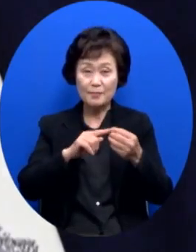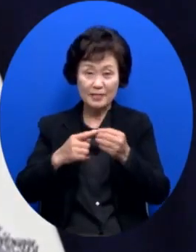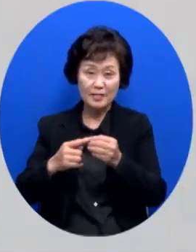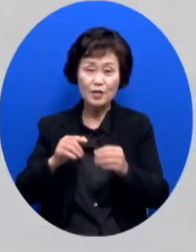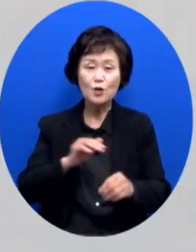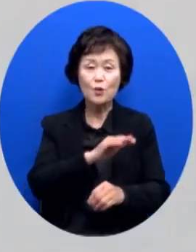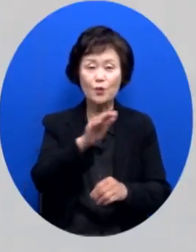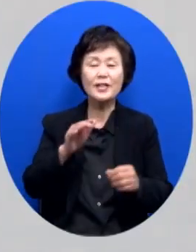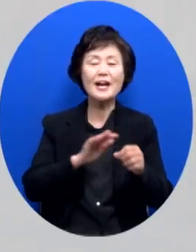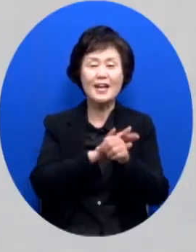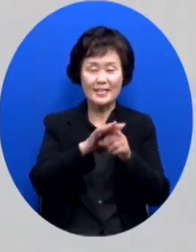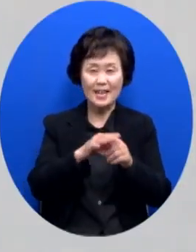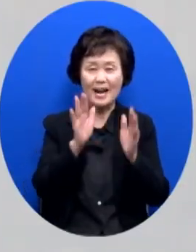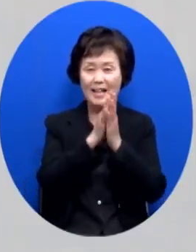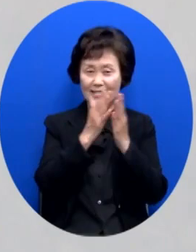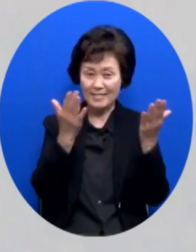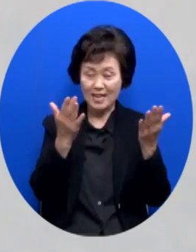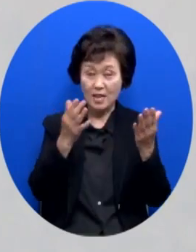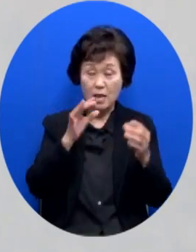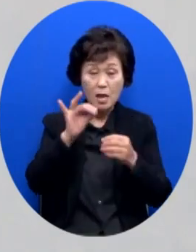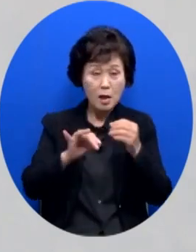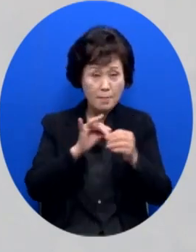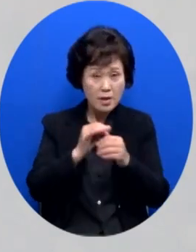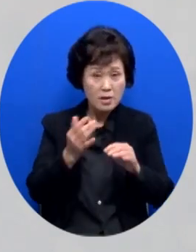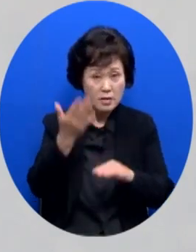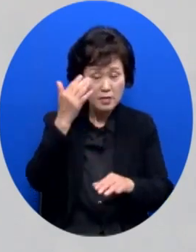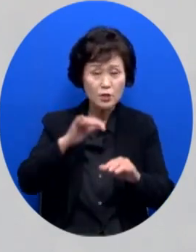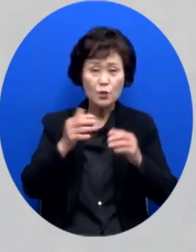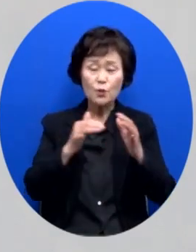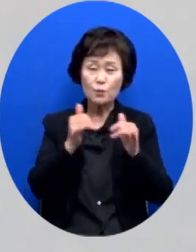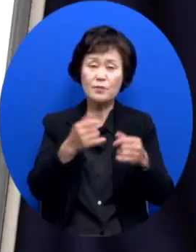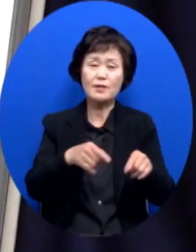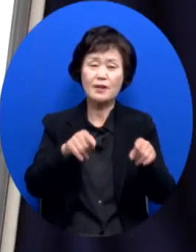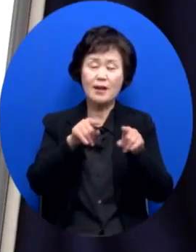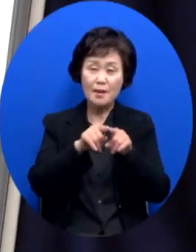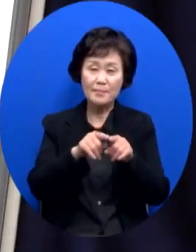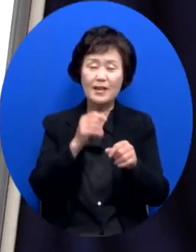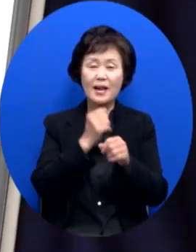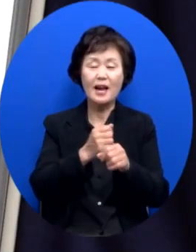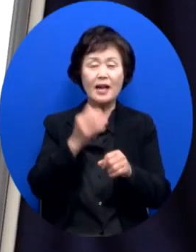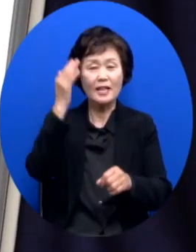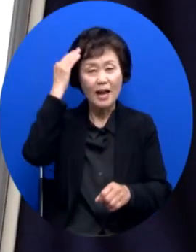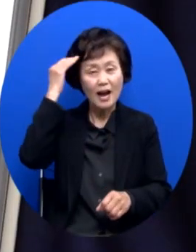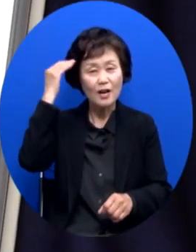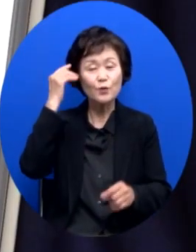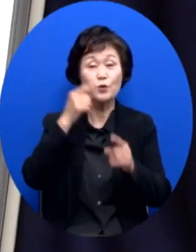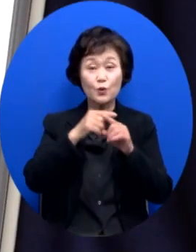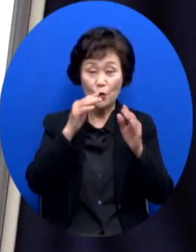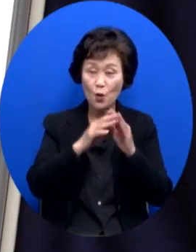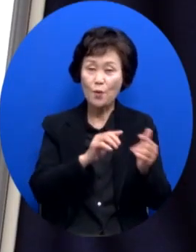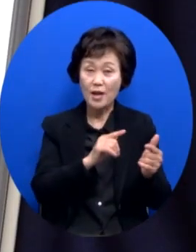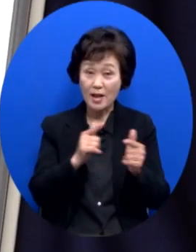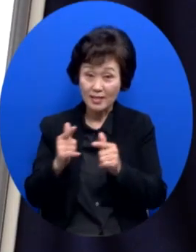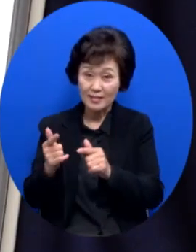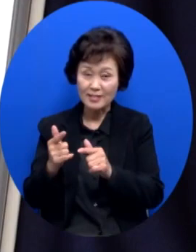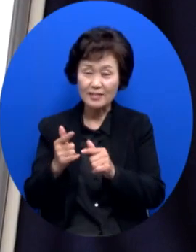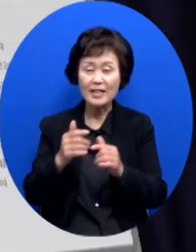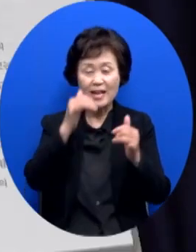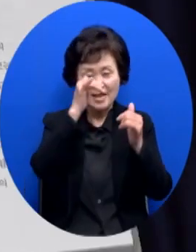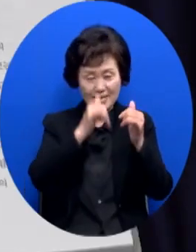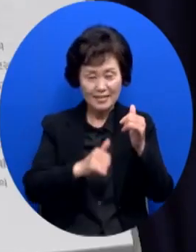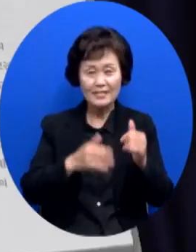사랑한입니다. 100년이 넘도록 국민과 동고동락해온 한국교회, 한국을 빛낸 교회 역사를